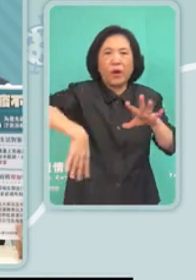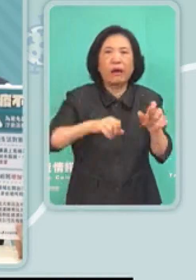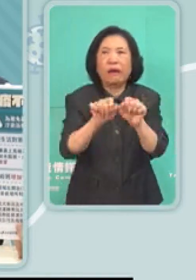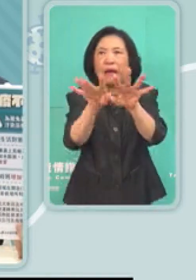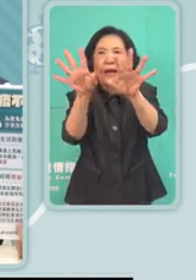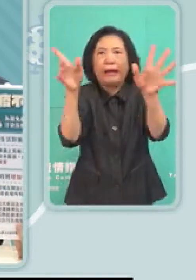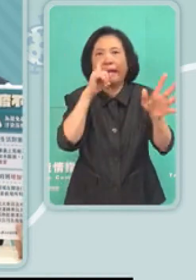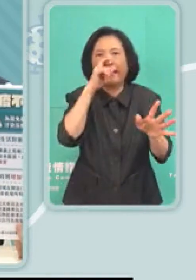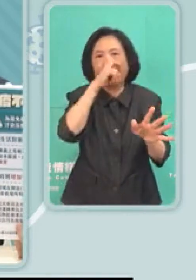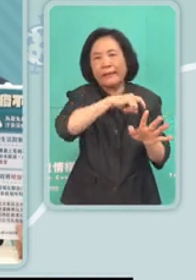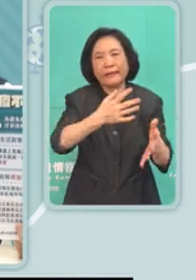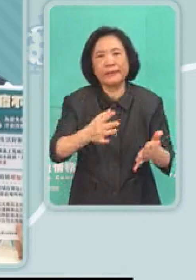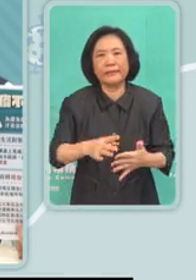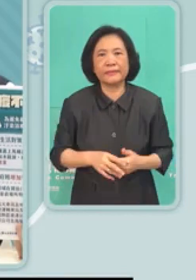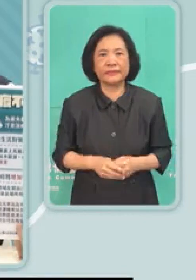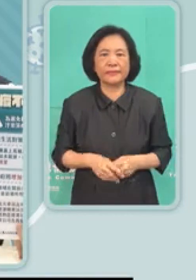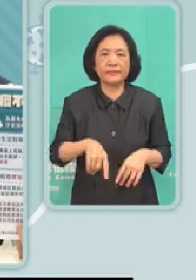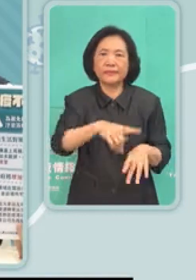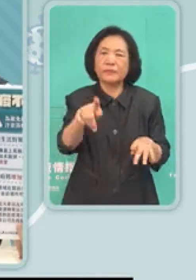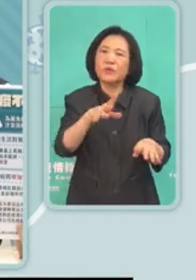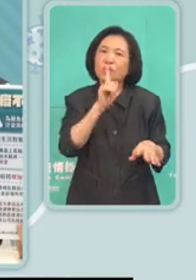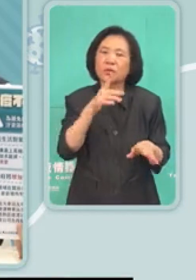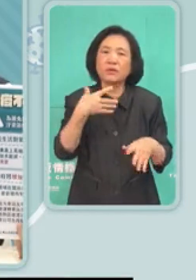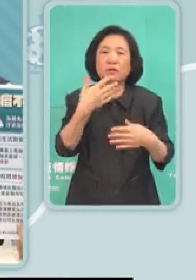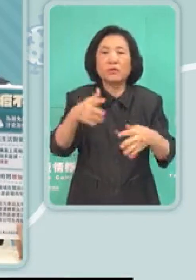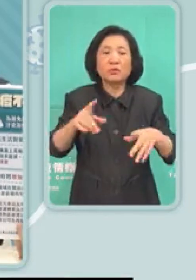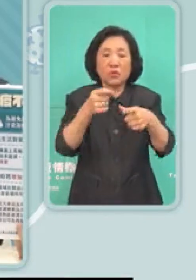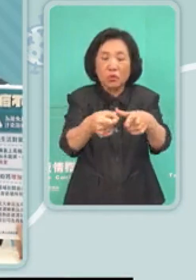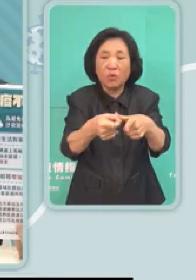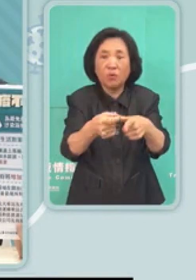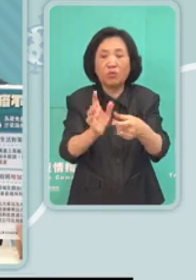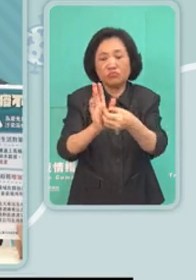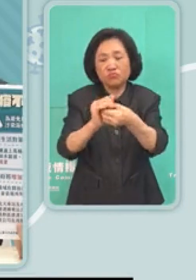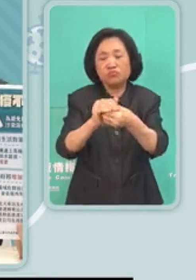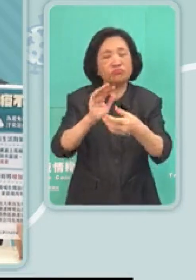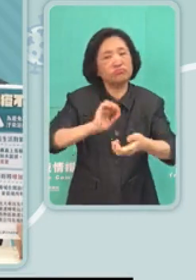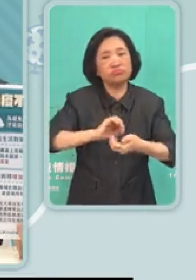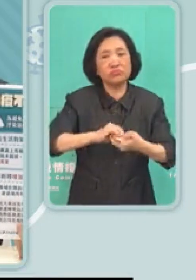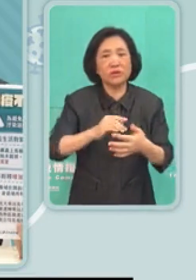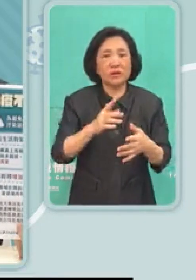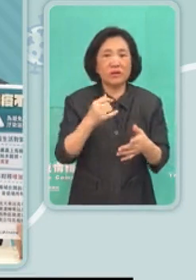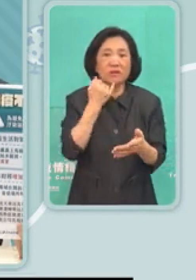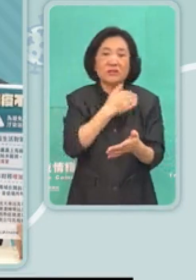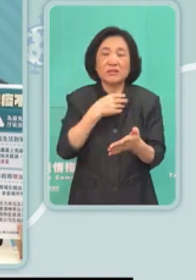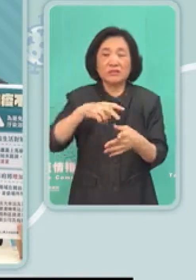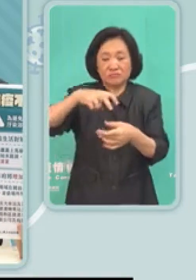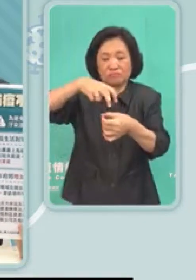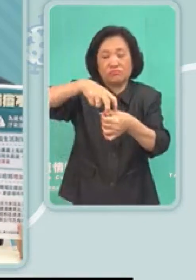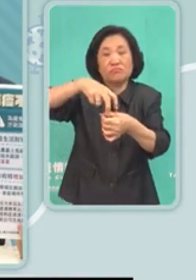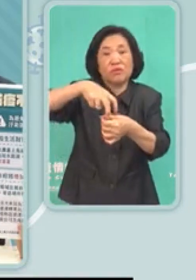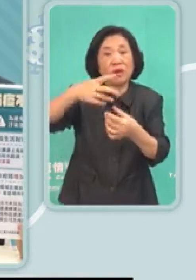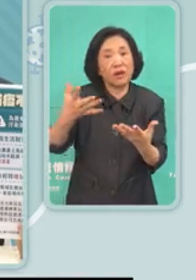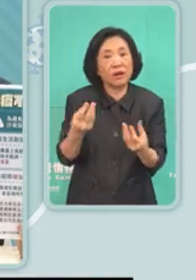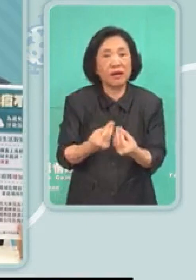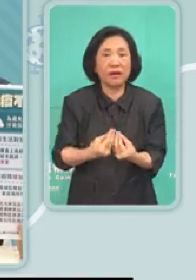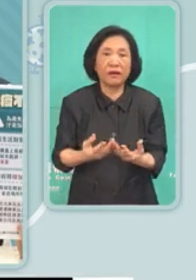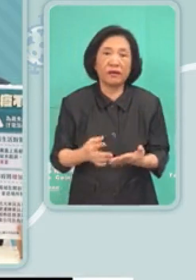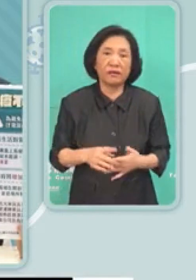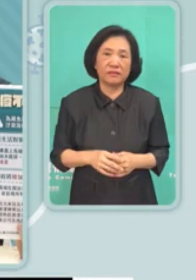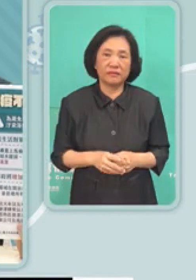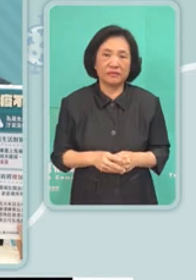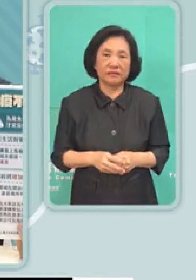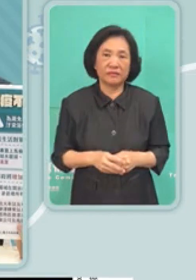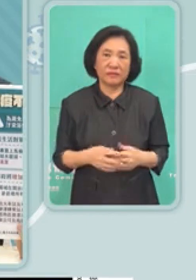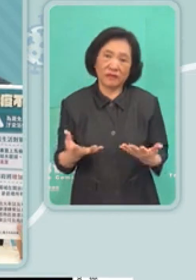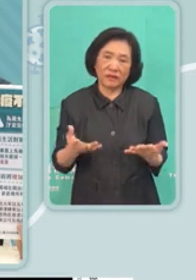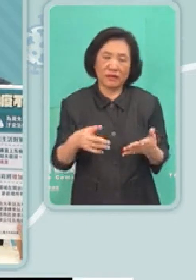的。当然有人讲说那可是很多公共厕所它也不是抽水马桶，它也不是那种坐式的马桶，那根本就是蹲